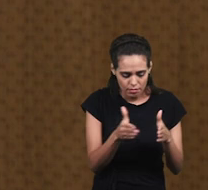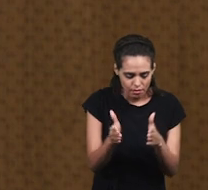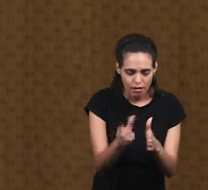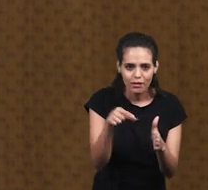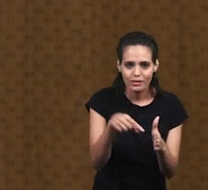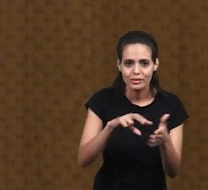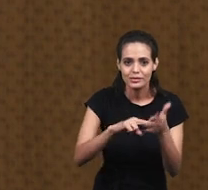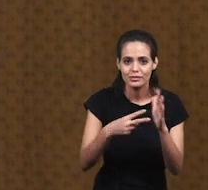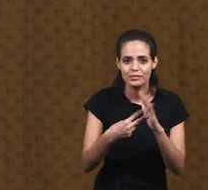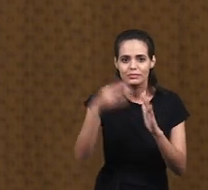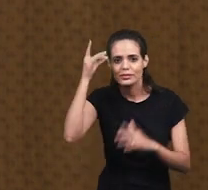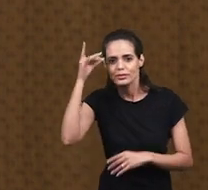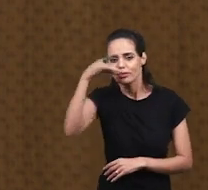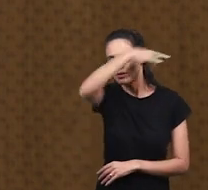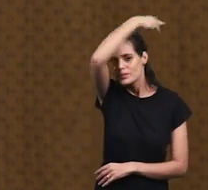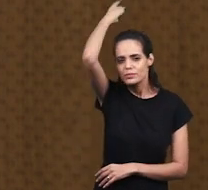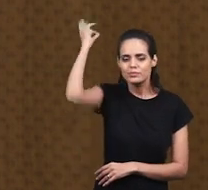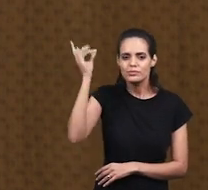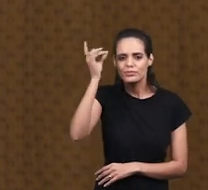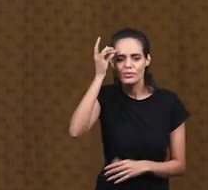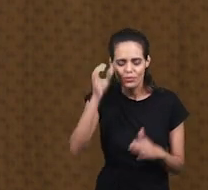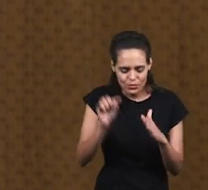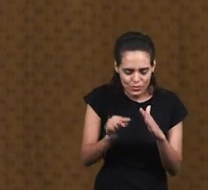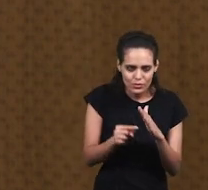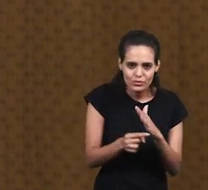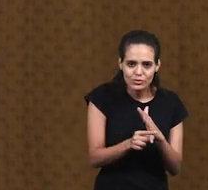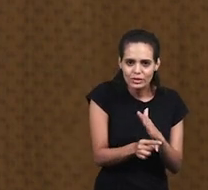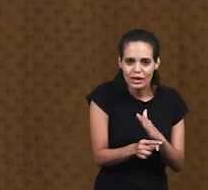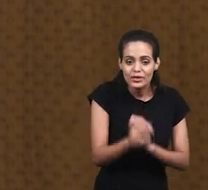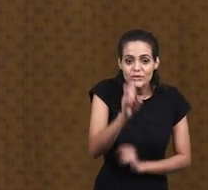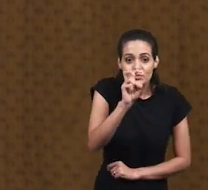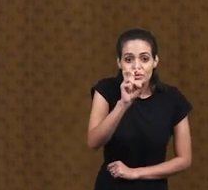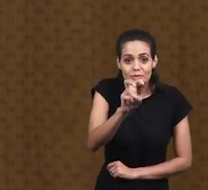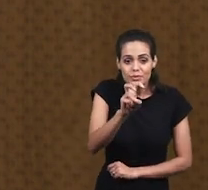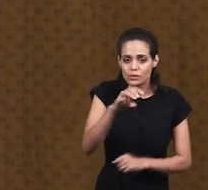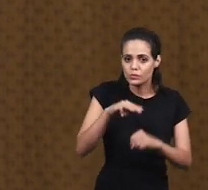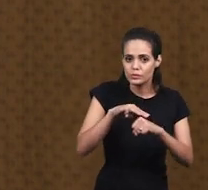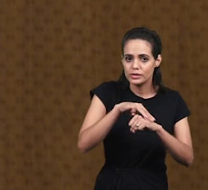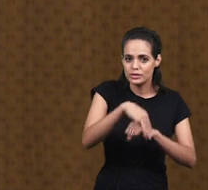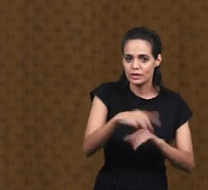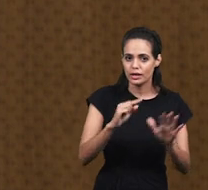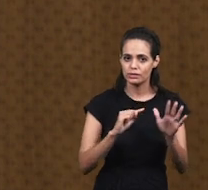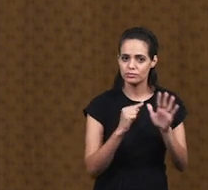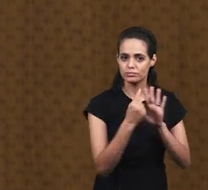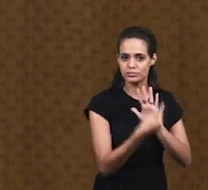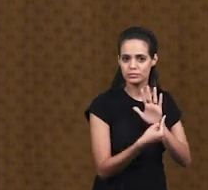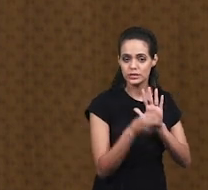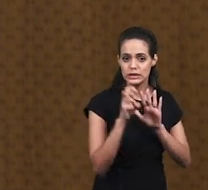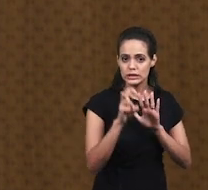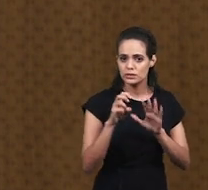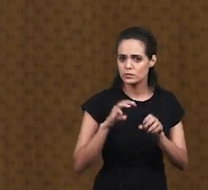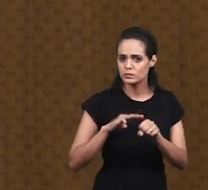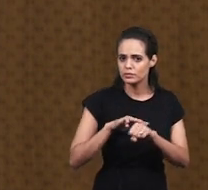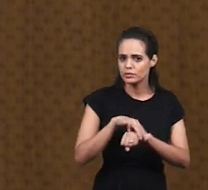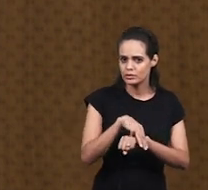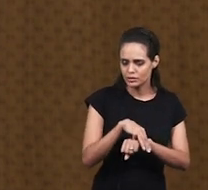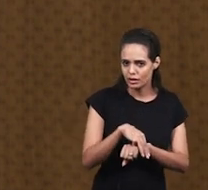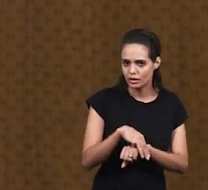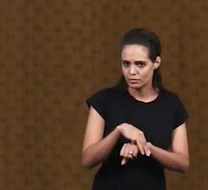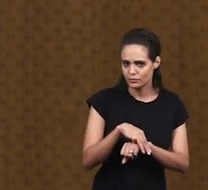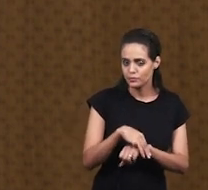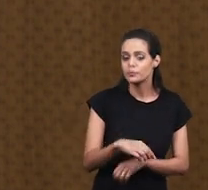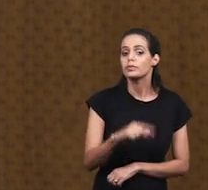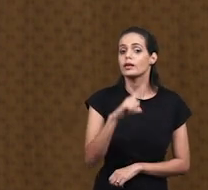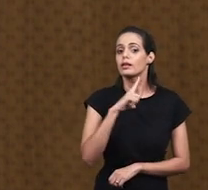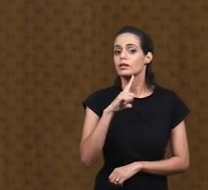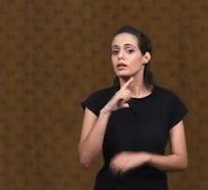fleuve, les 5 ministères, et les 5 ministères se trouvent les ressources de la grâce, et que nous utilisons